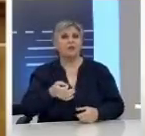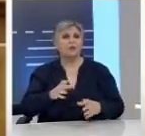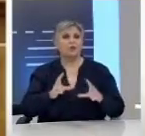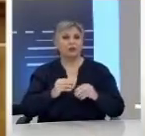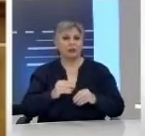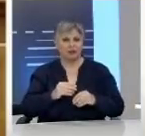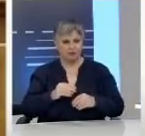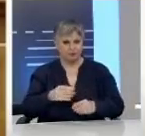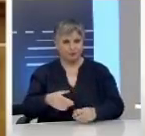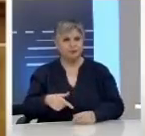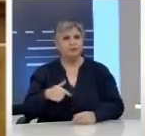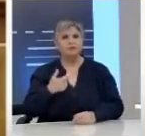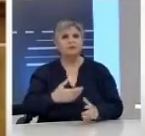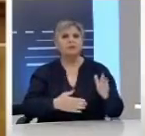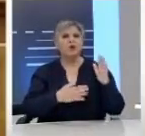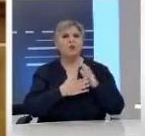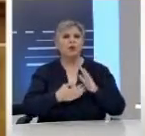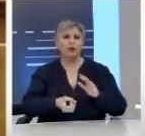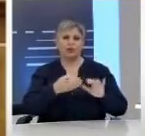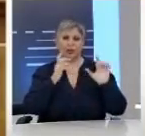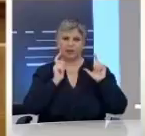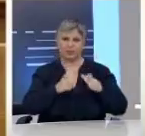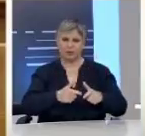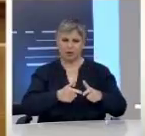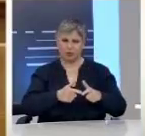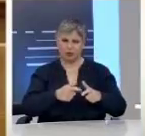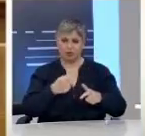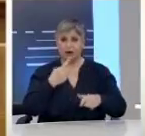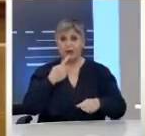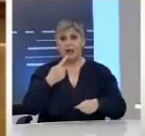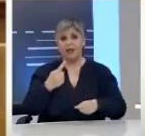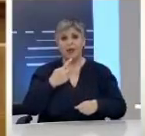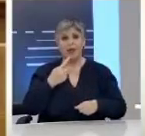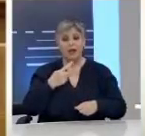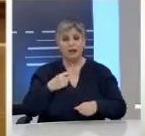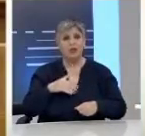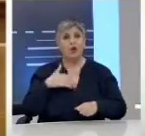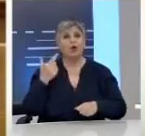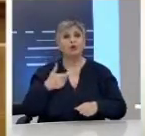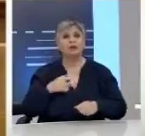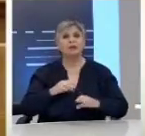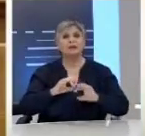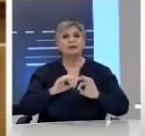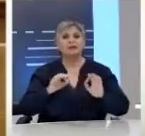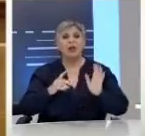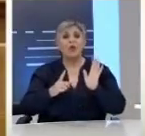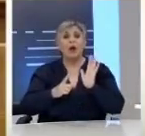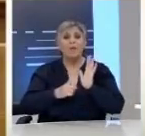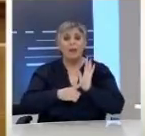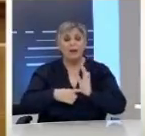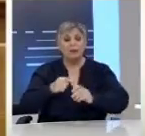Νέας Δημοκρατίας ότι πρέπει να εμφυλοχωρεί οπωσδήποτε η ιατρική